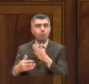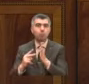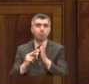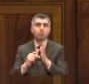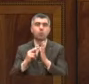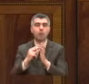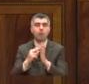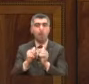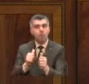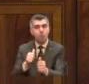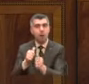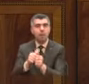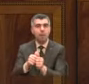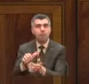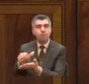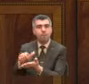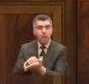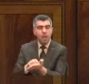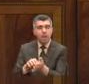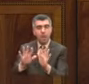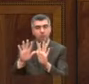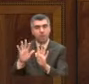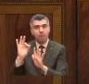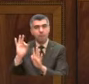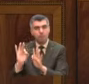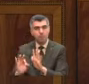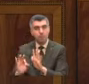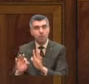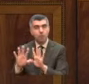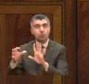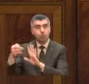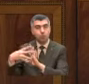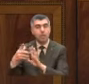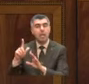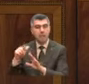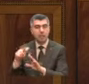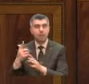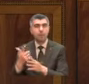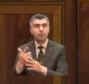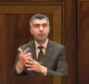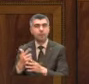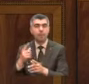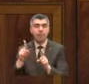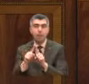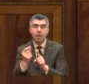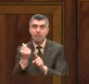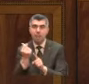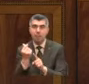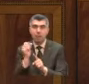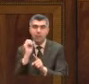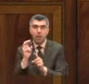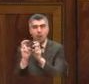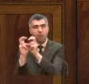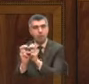نواكبوا الفلاحه مادام الحمد لله 10% ديال الضيعات الفلاحيه الان ولات كتستعمل الطاقات المتجدده، تبين لهم ان الكلفه ديال الطاقات المتجدده